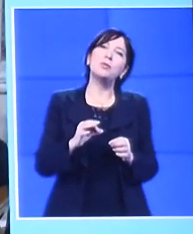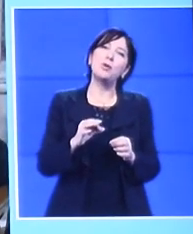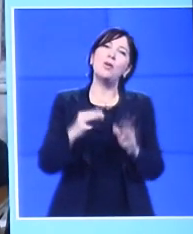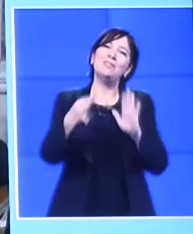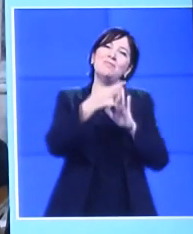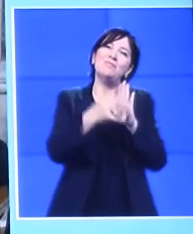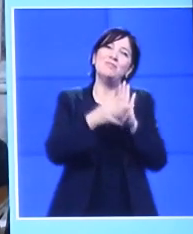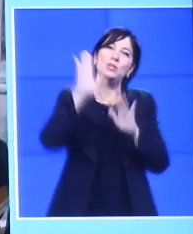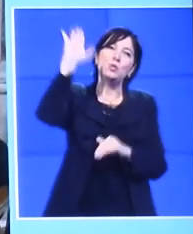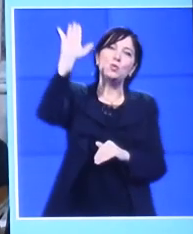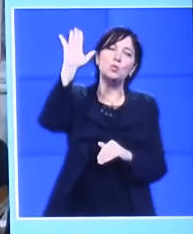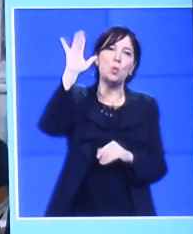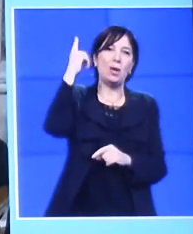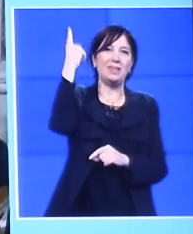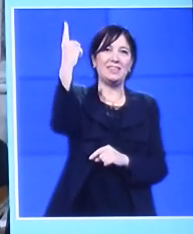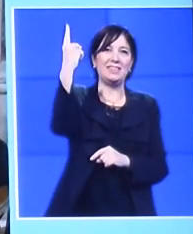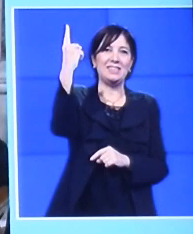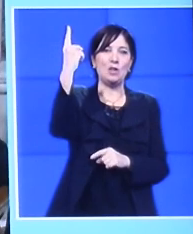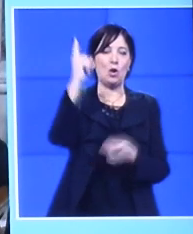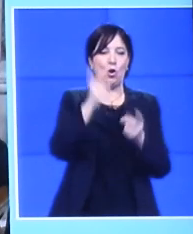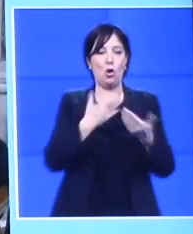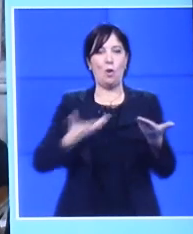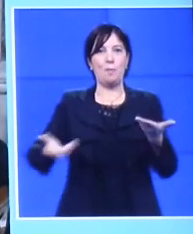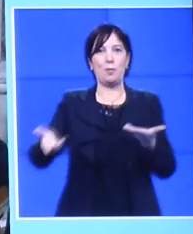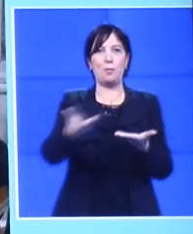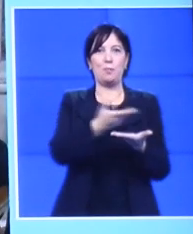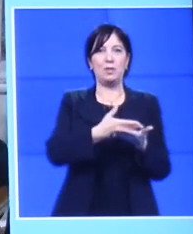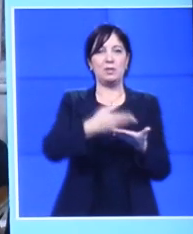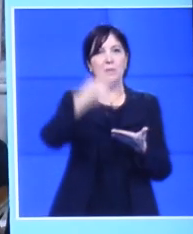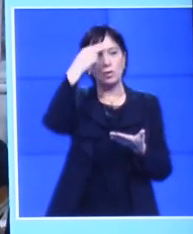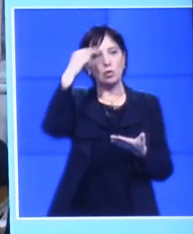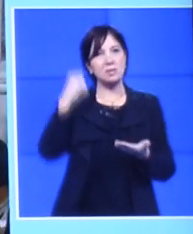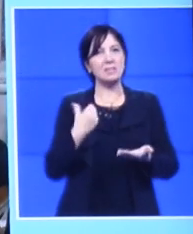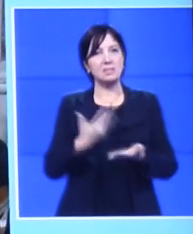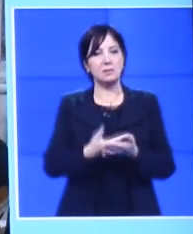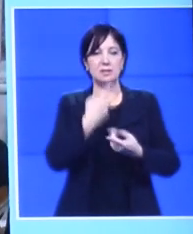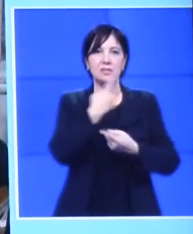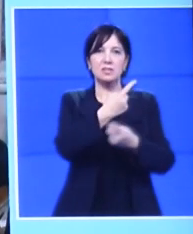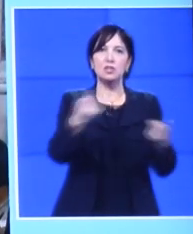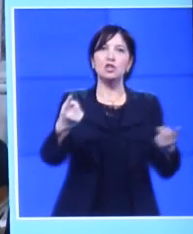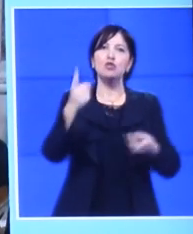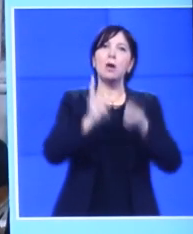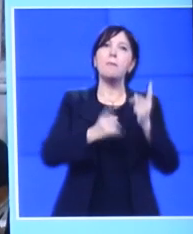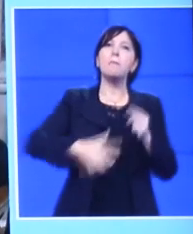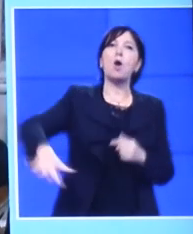popolo. Ricordiamo che il Signore dice al popolo di Israele: